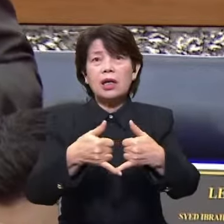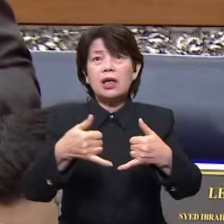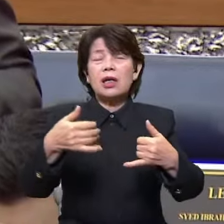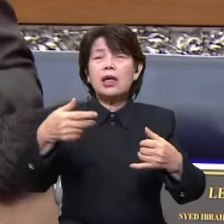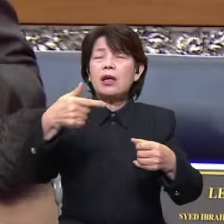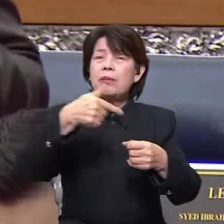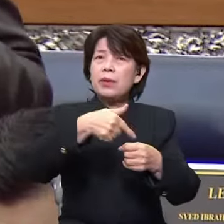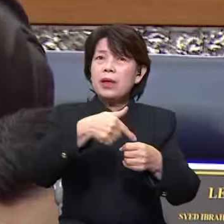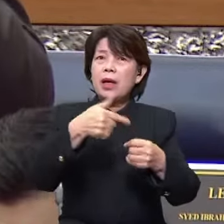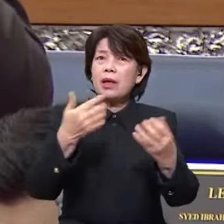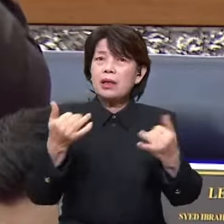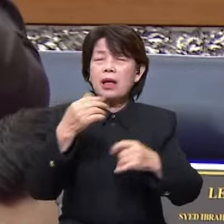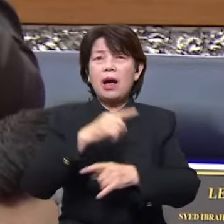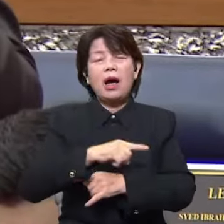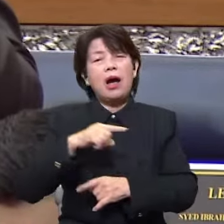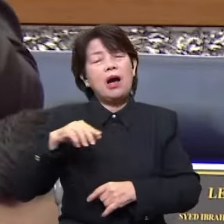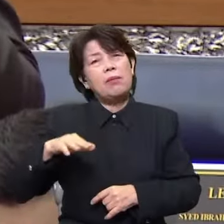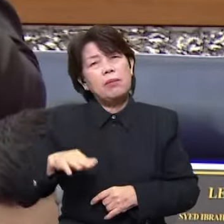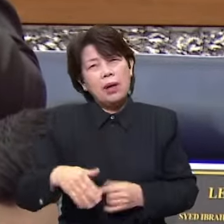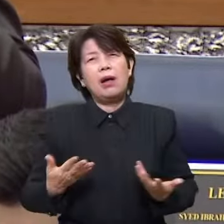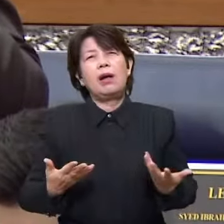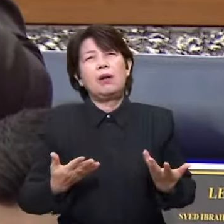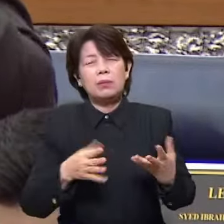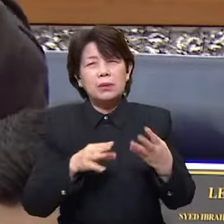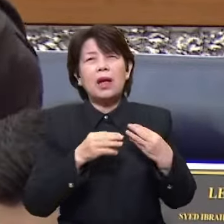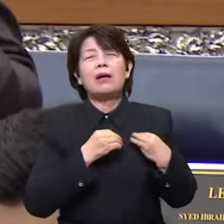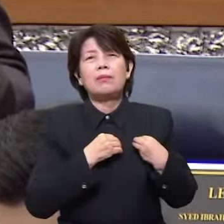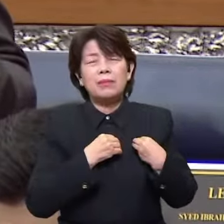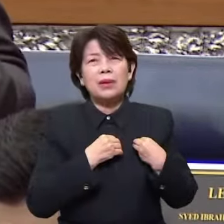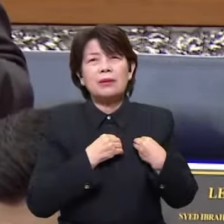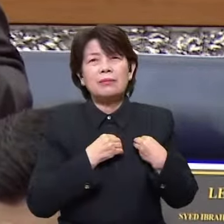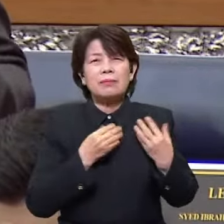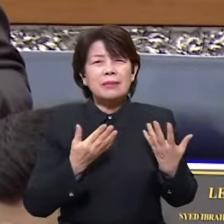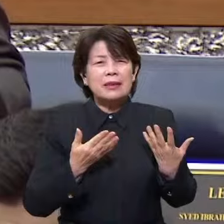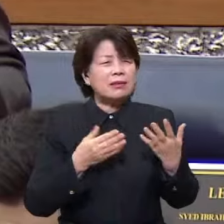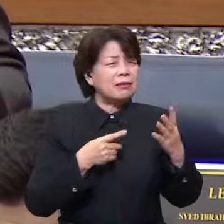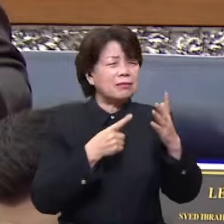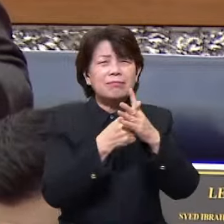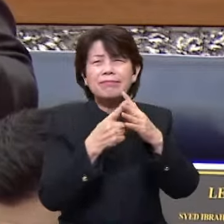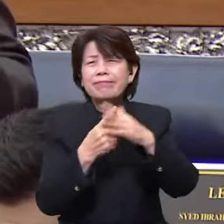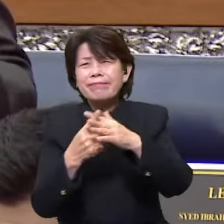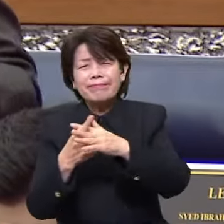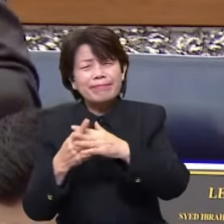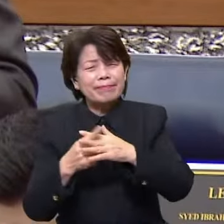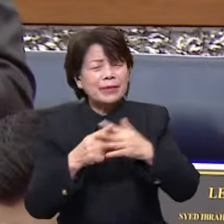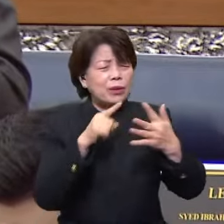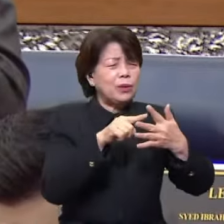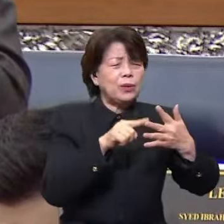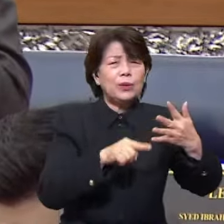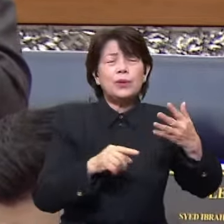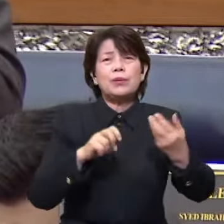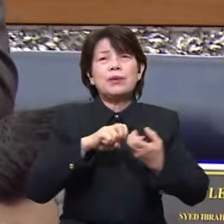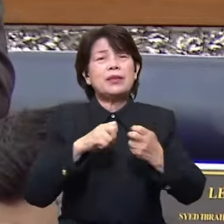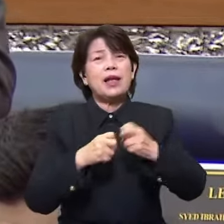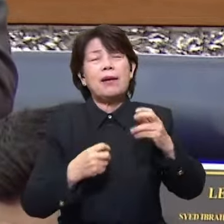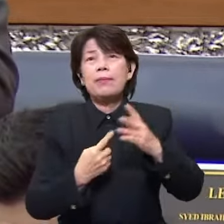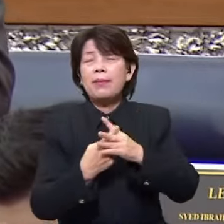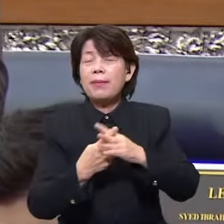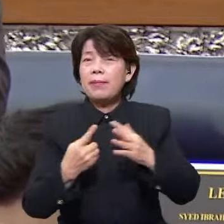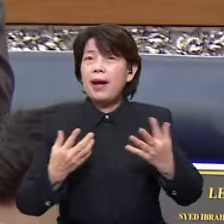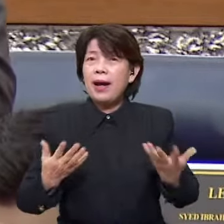lagi ramai yang belum dapat flick card tersebut. Ini telah menimbulkan banyak masalah kepada mereka. Sungguh pun mereka boleh